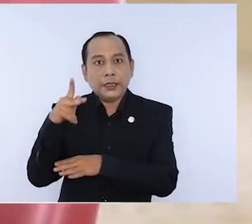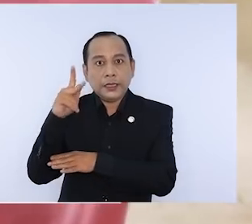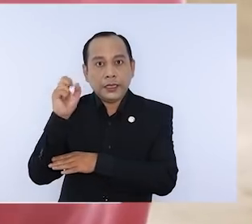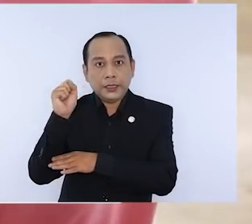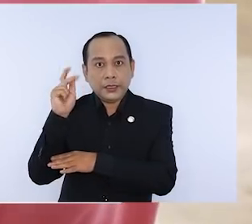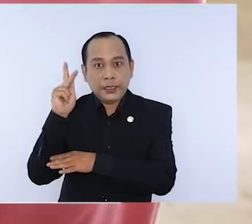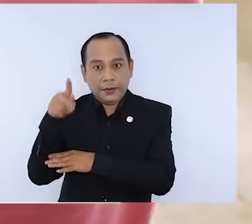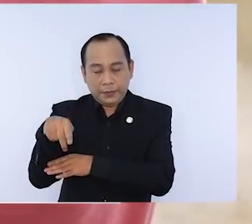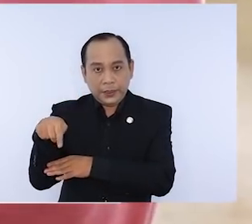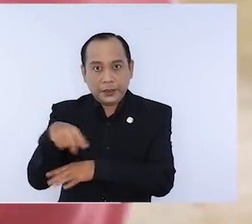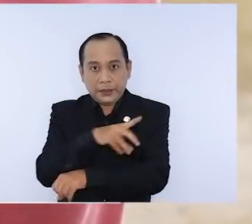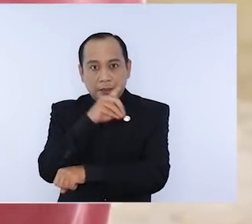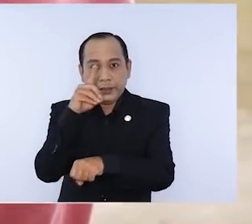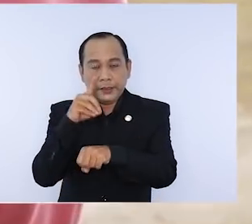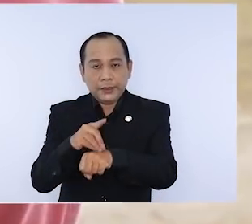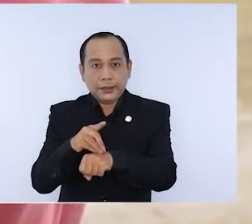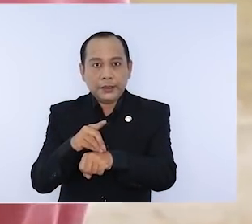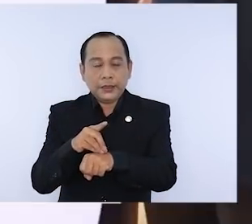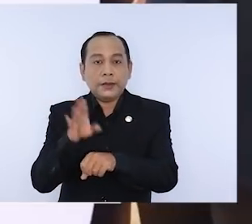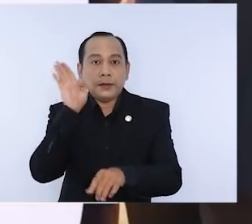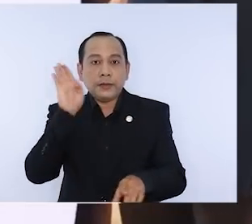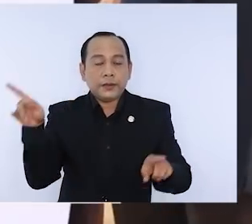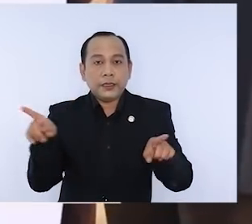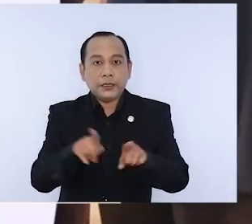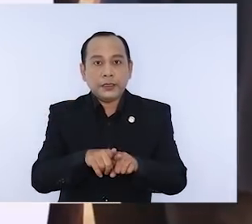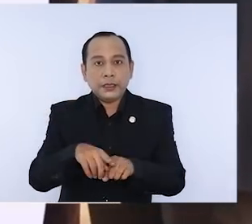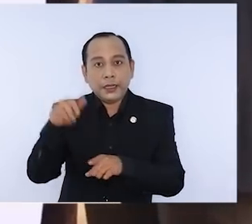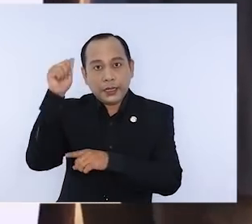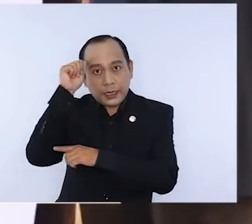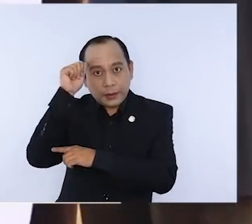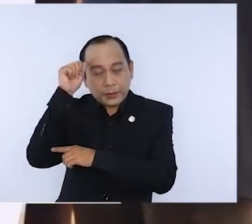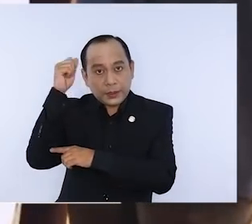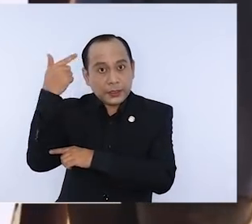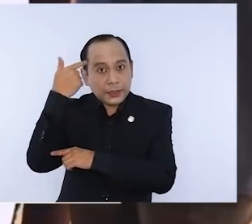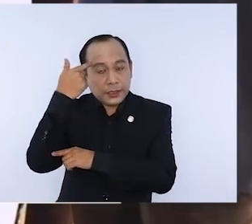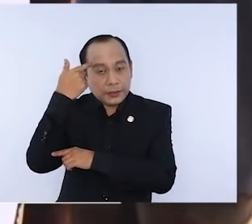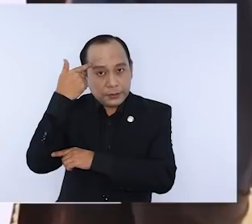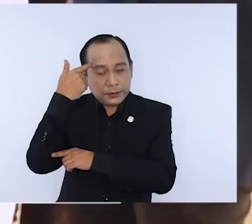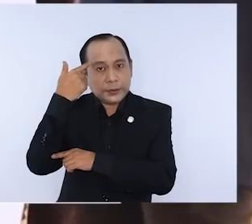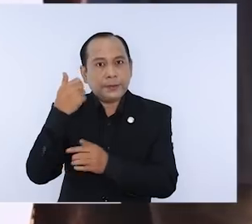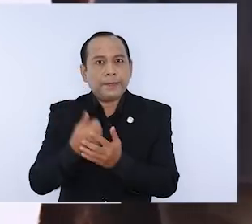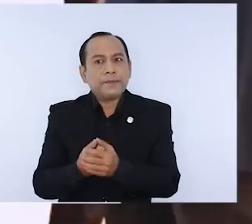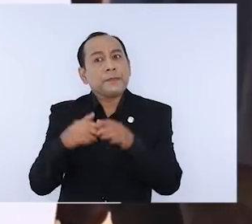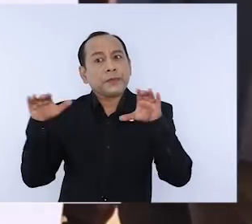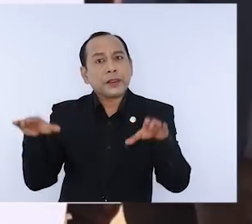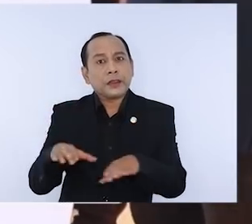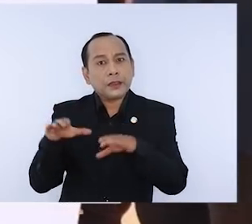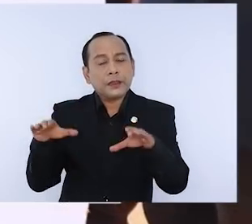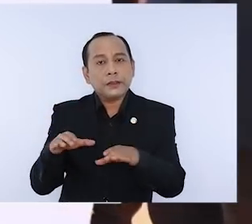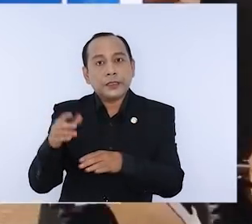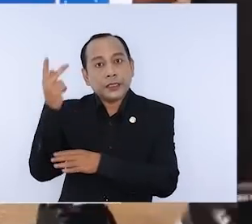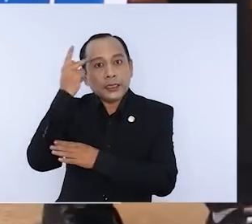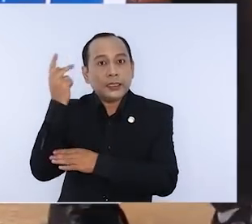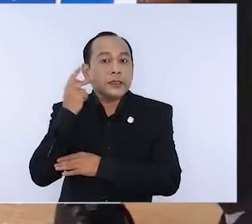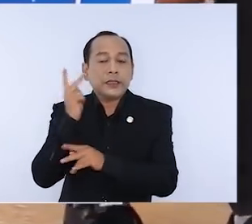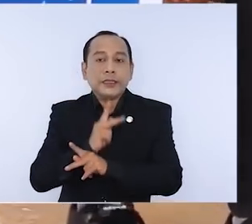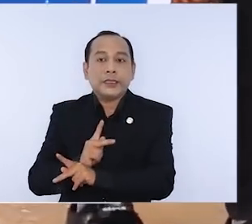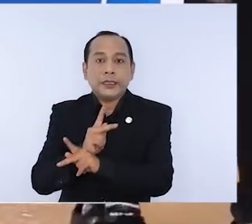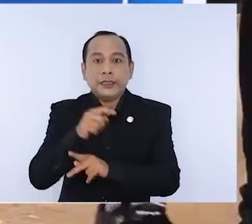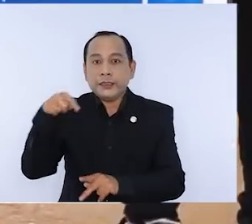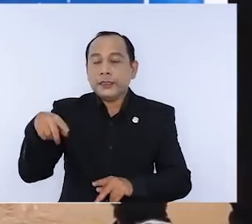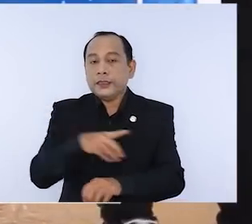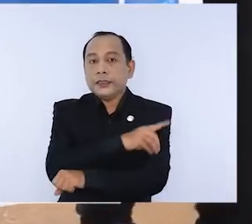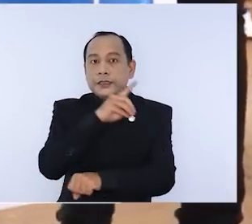ng pansambahayan ng distrito ang kapatid na Albert Gatus na kapagsagawa ng Kadiwa Cares dito